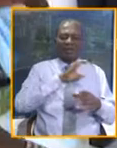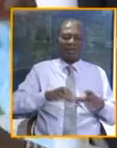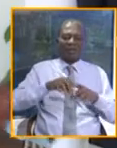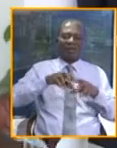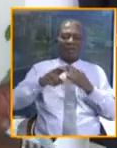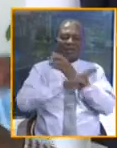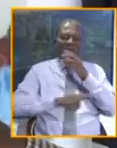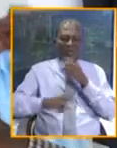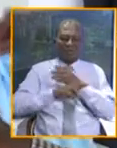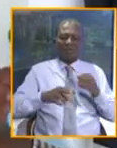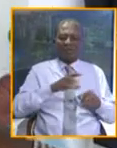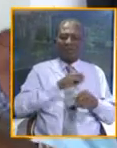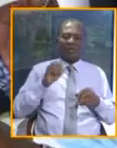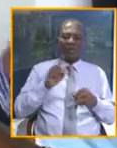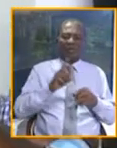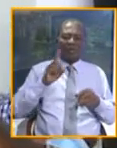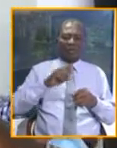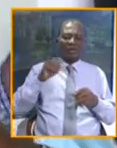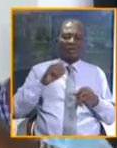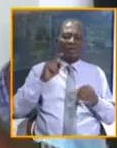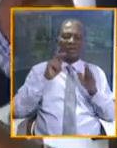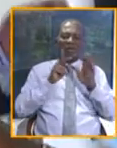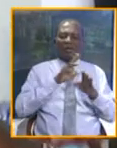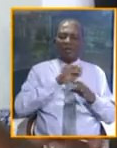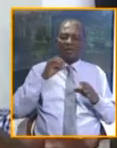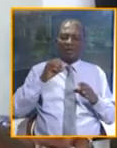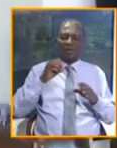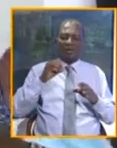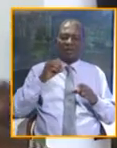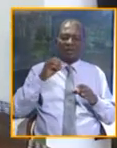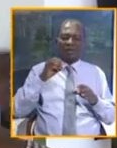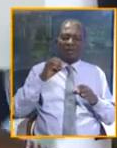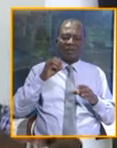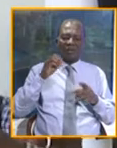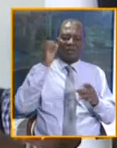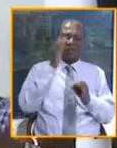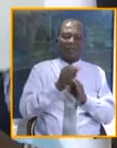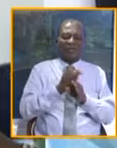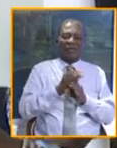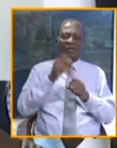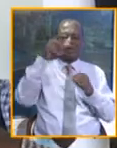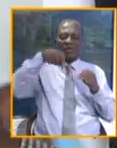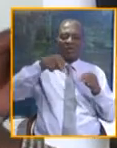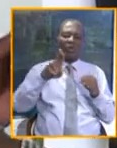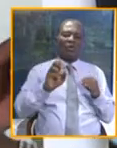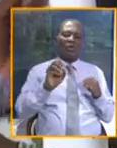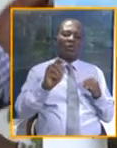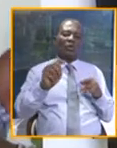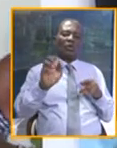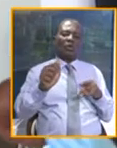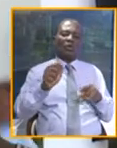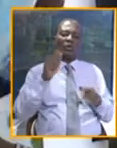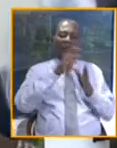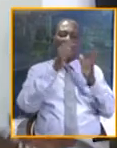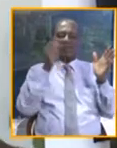dans les conseils municipaux où le législateur a été précis, où il a fixé un quota. Là, l'homme politique que nous sommes, les